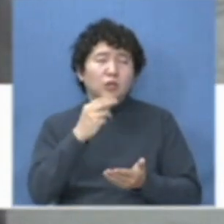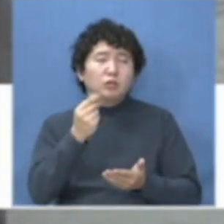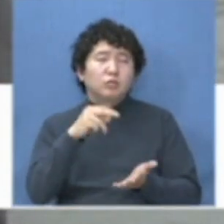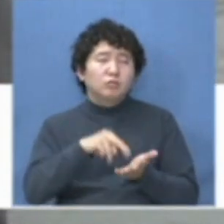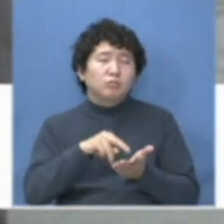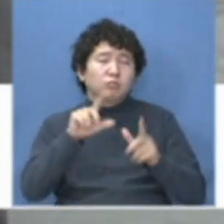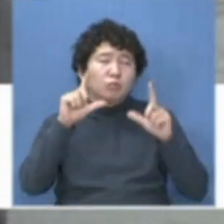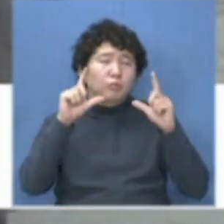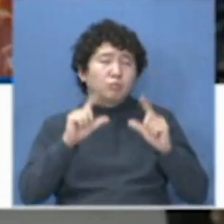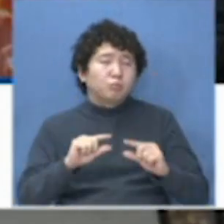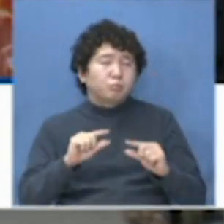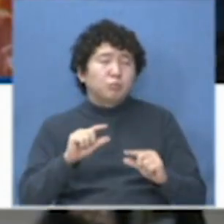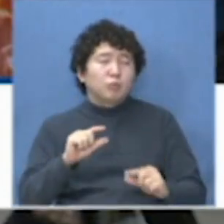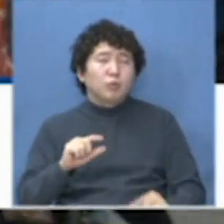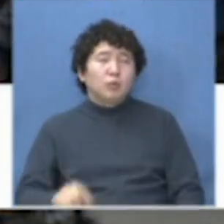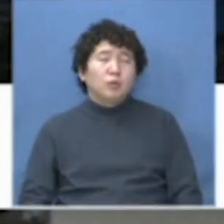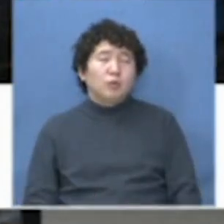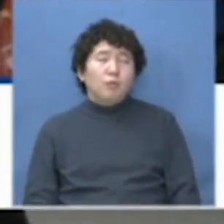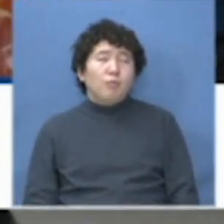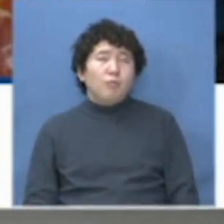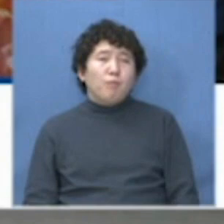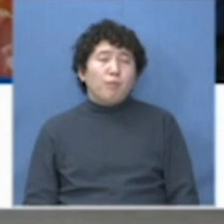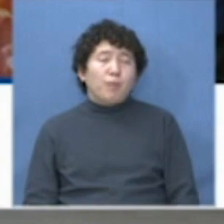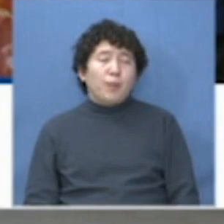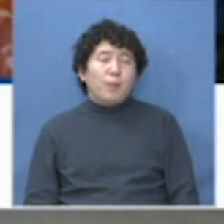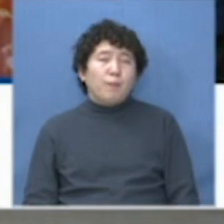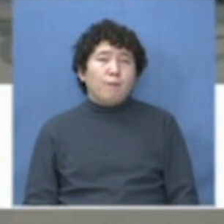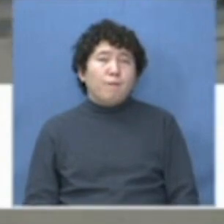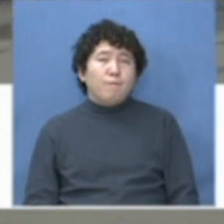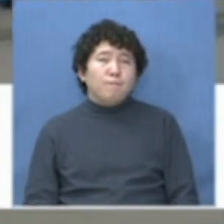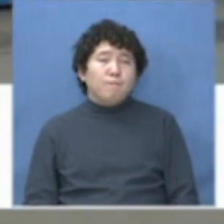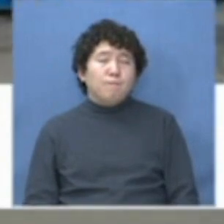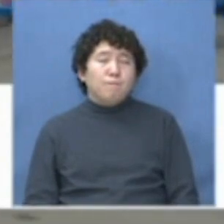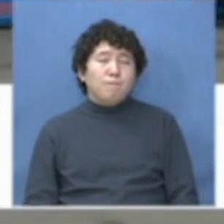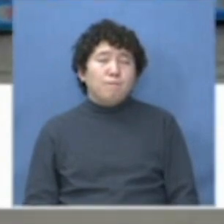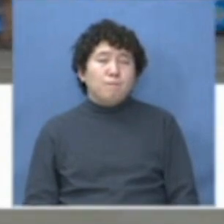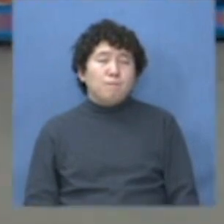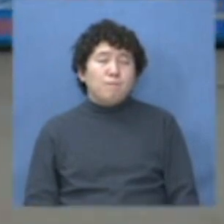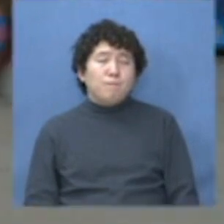товаропроизводители реализовали свои продукты. Лейла Слямбекова, Асхат Ордыбаев, Алтай Ахпарат.